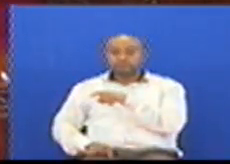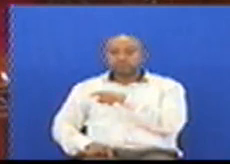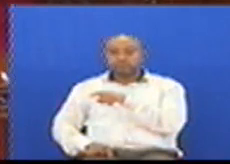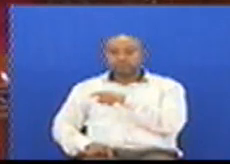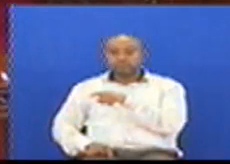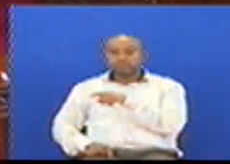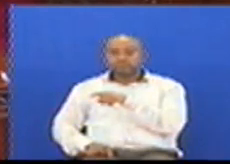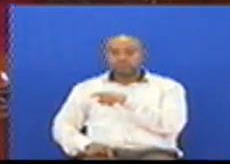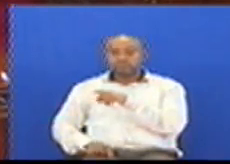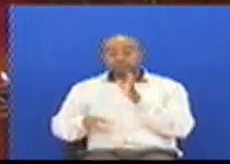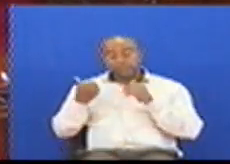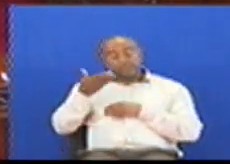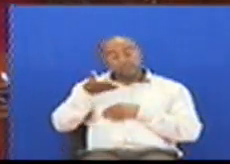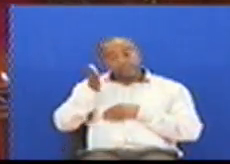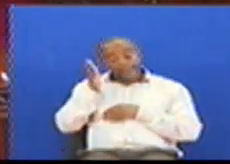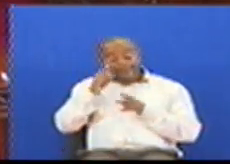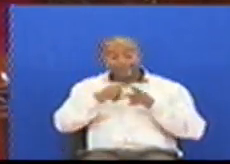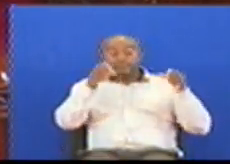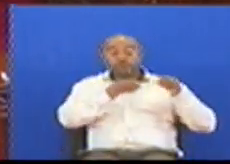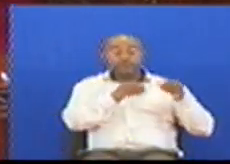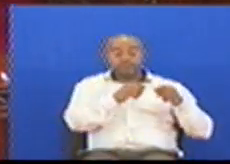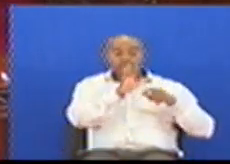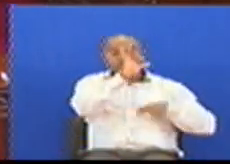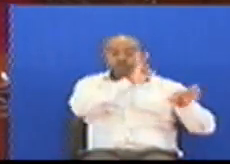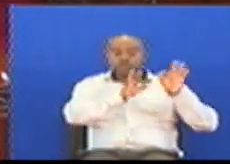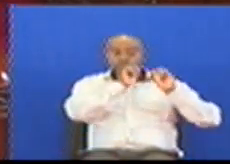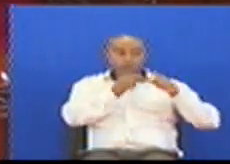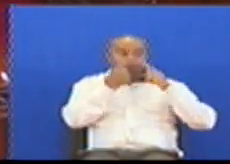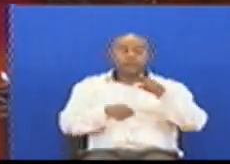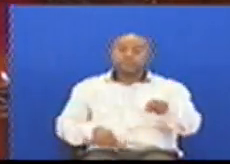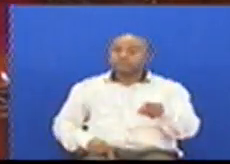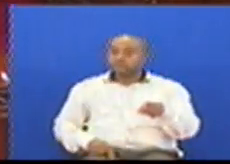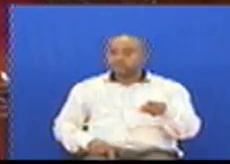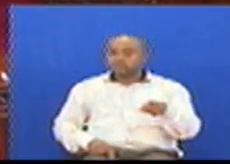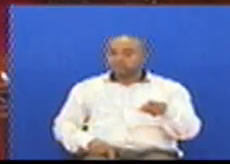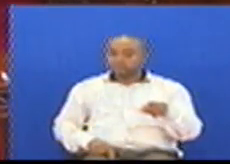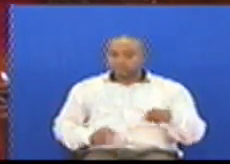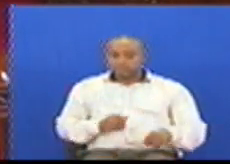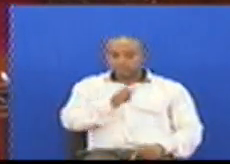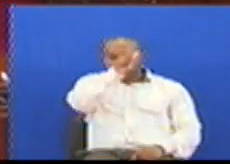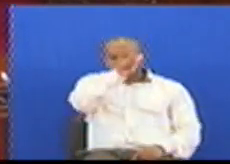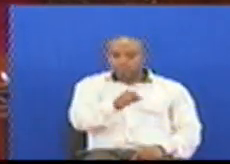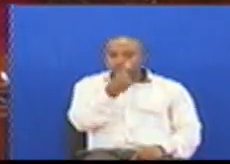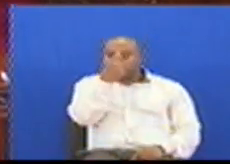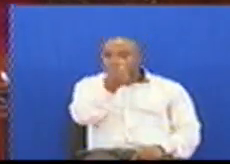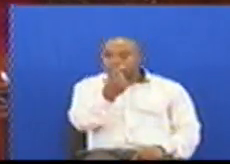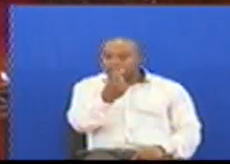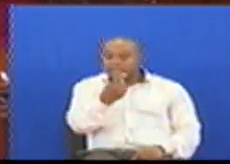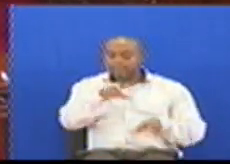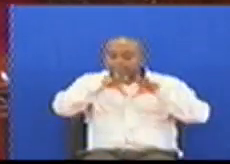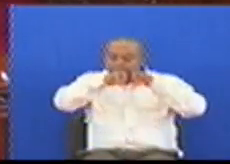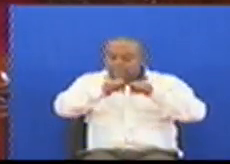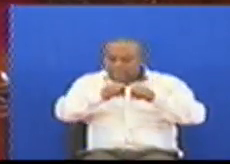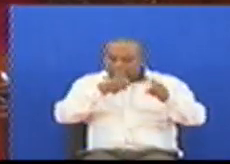Lakini ni jukumu sasa la serikali na tume ya uchaguzi kuangalia kwamba hivi mtu mmoja anakata 26 pale Chemba,